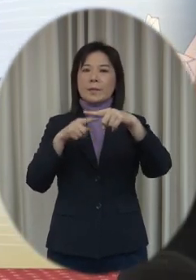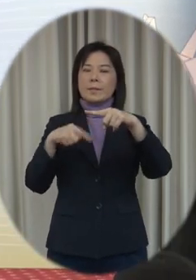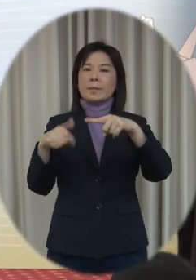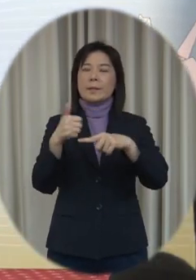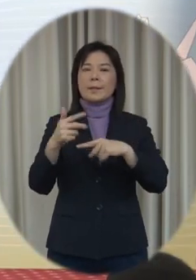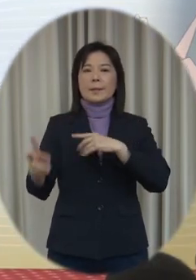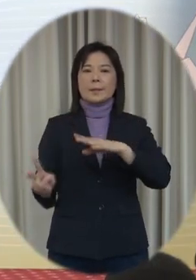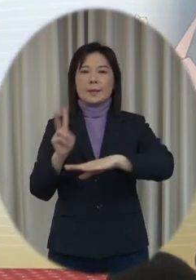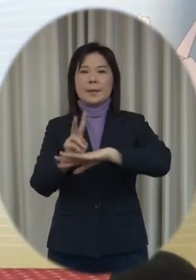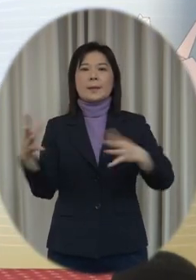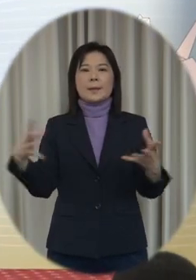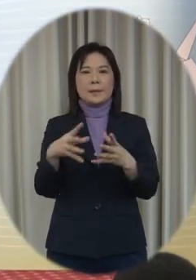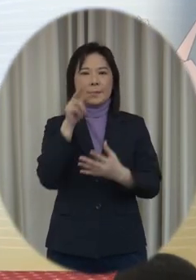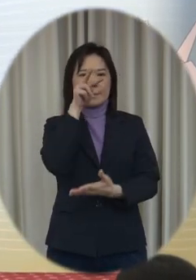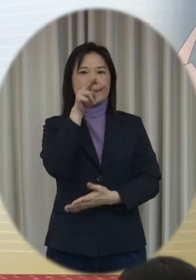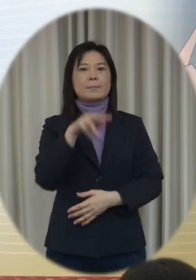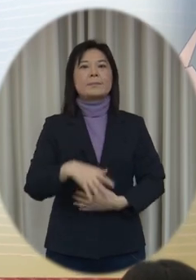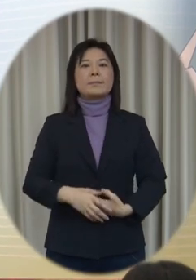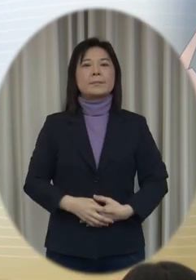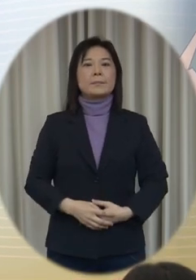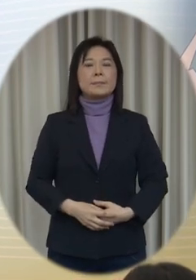证。